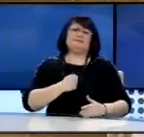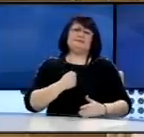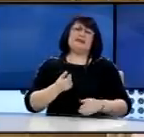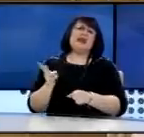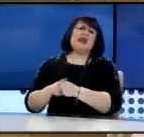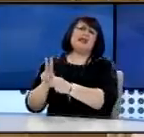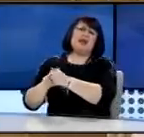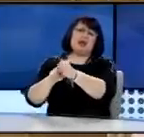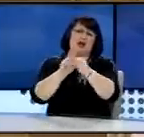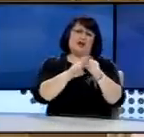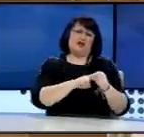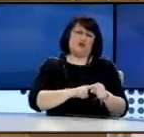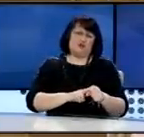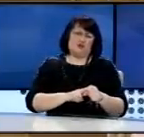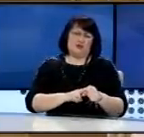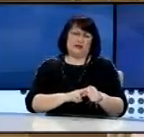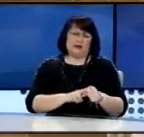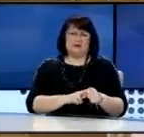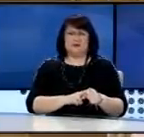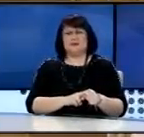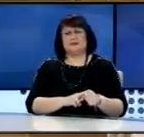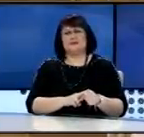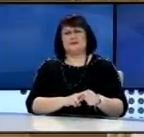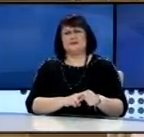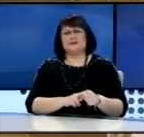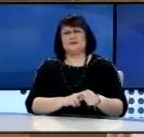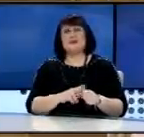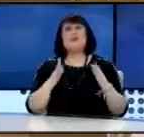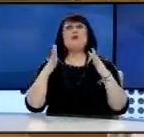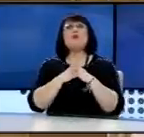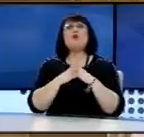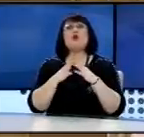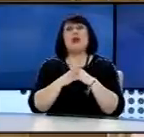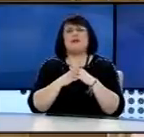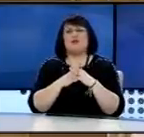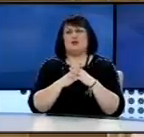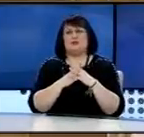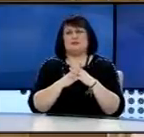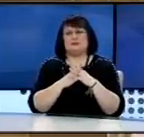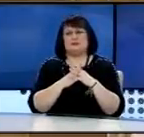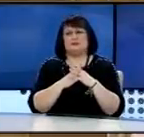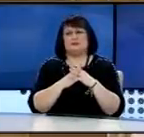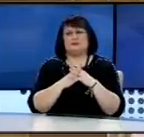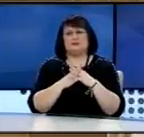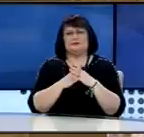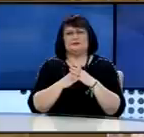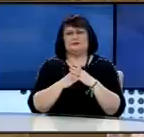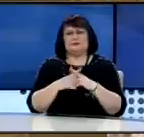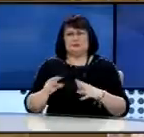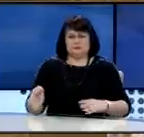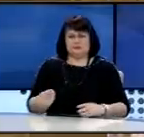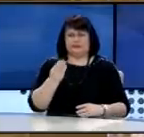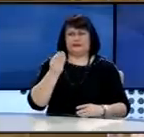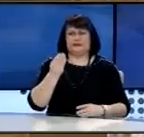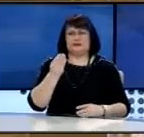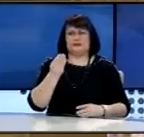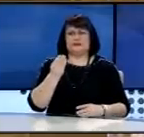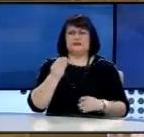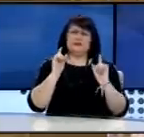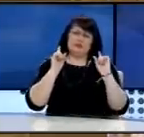απώλεια ανθρώπινης ζωής από έναν πόλεμο που ξέσπασε με